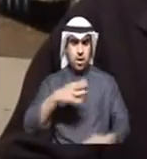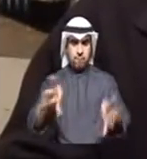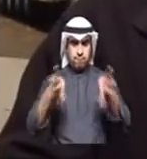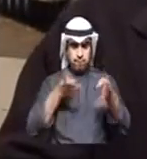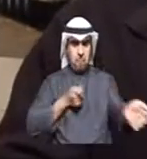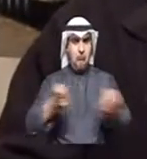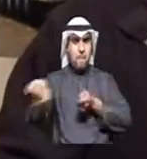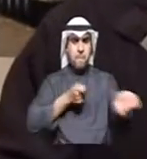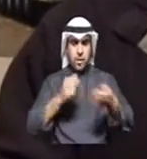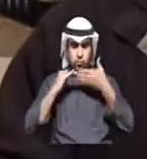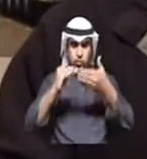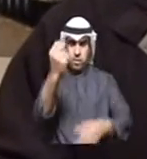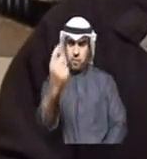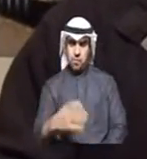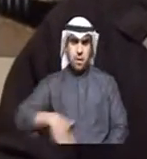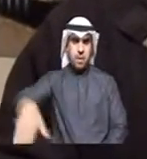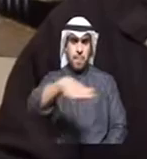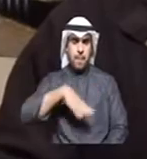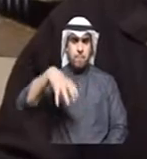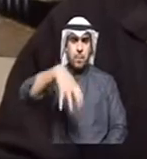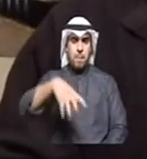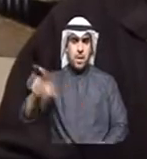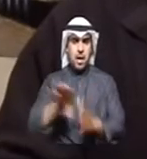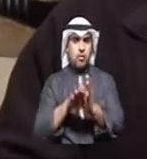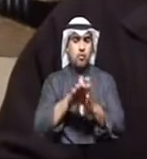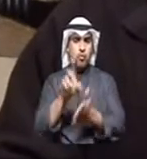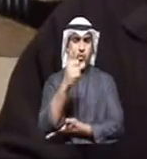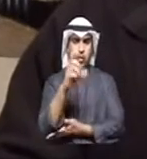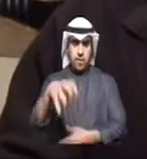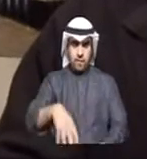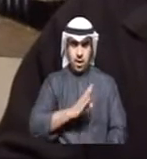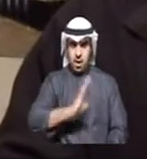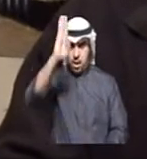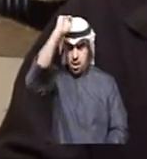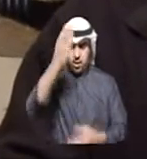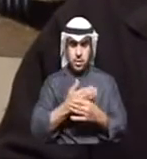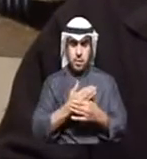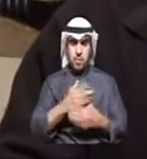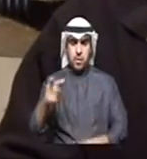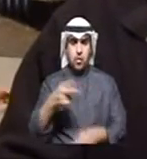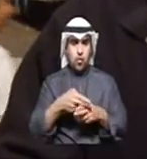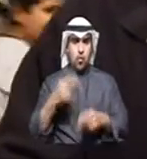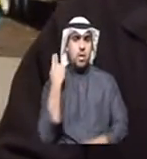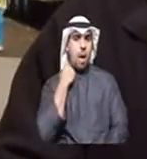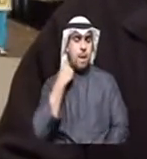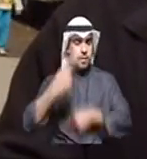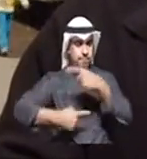الكويت بجانبكم تجوب الأحياء المحررة بمدينة الموصل لتكون التفاتة إنسانية تعهدت بها يد